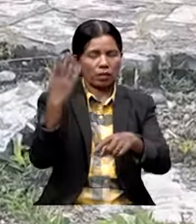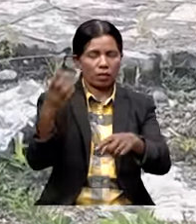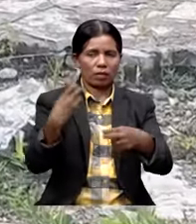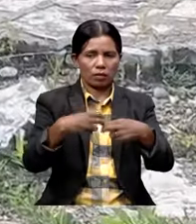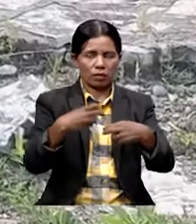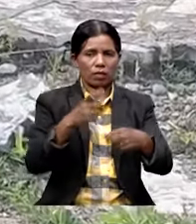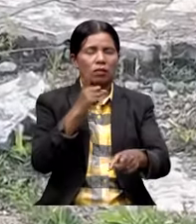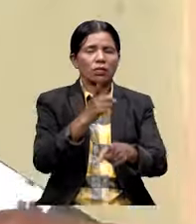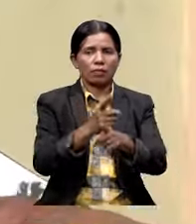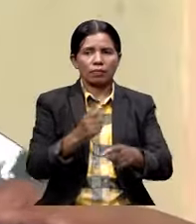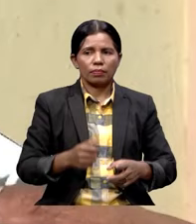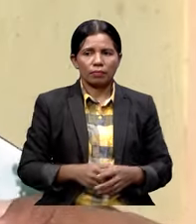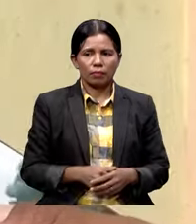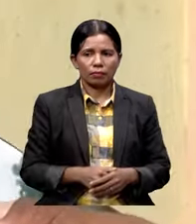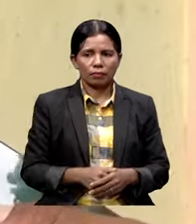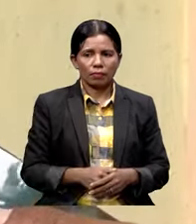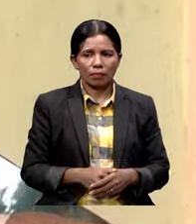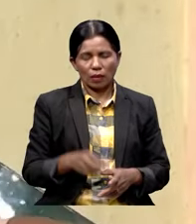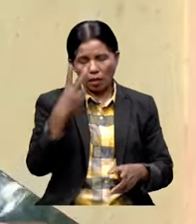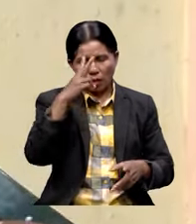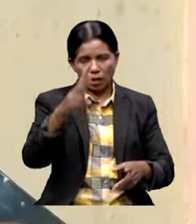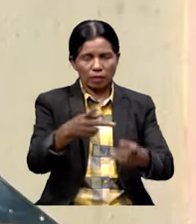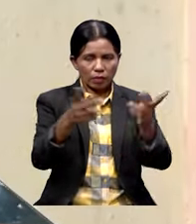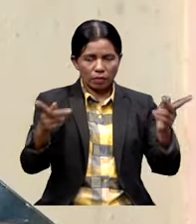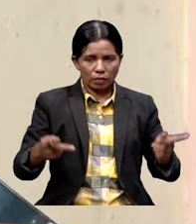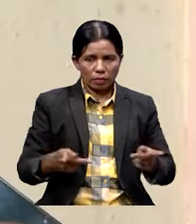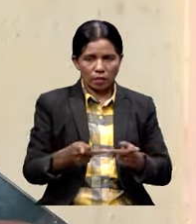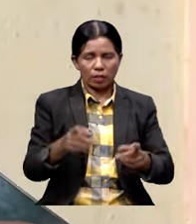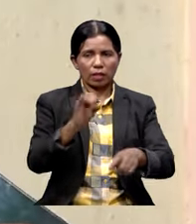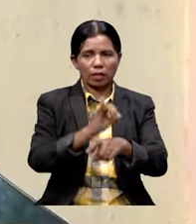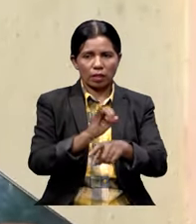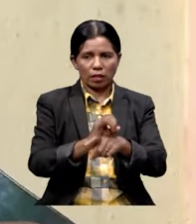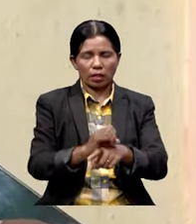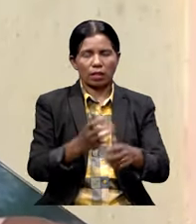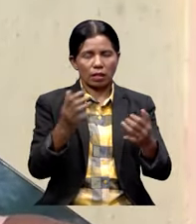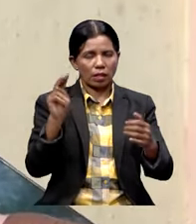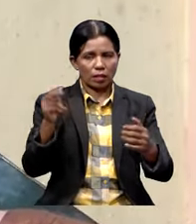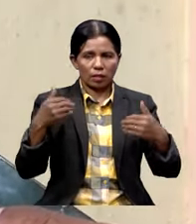ameaçarum. Areba condição física neve agora da Ucnia,